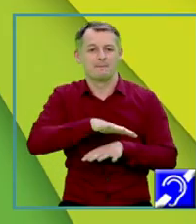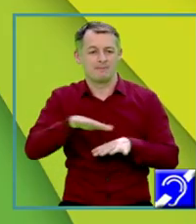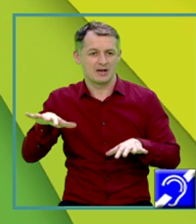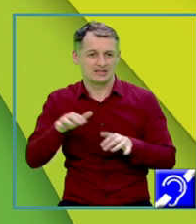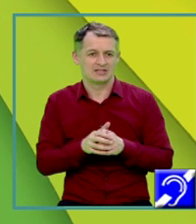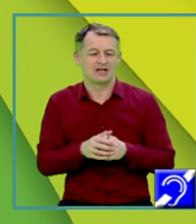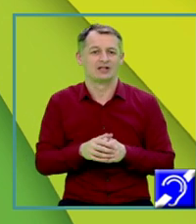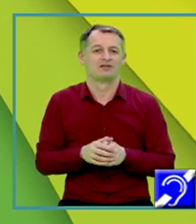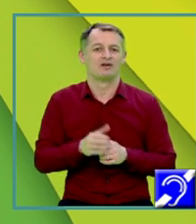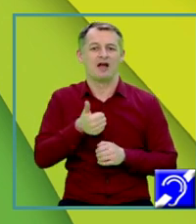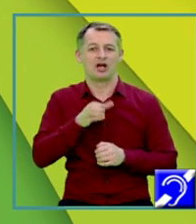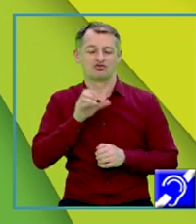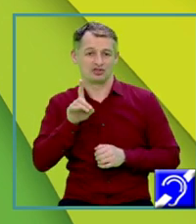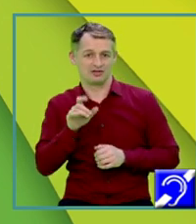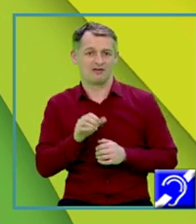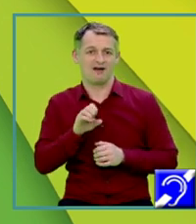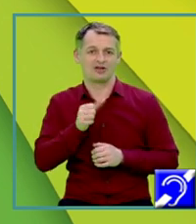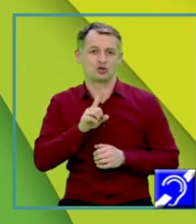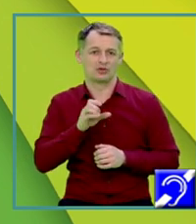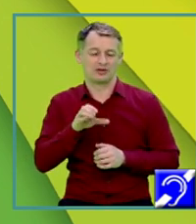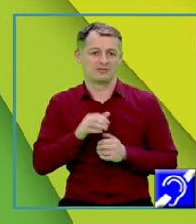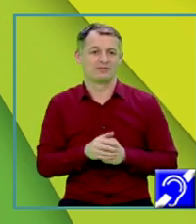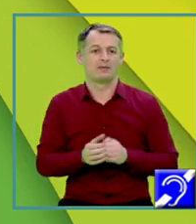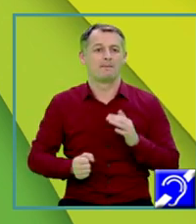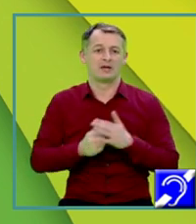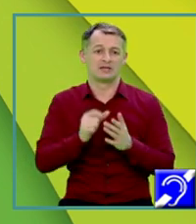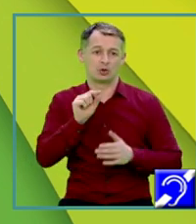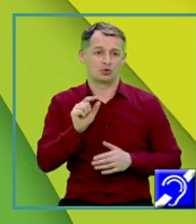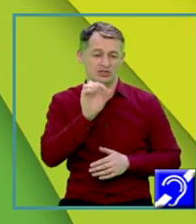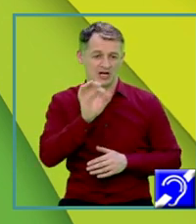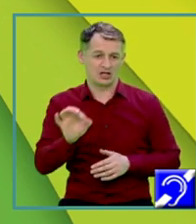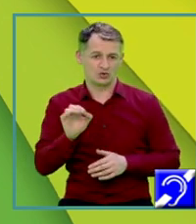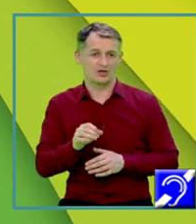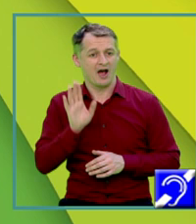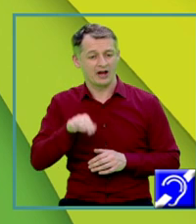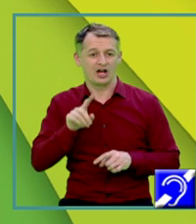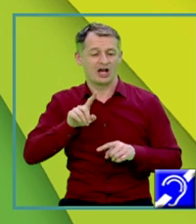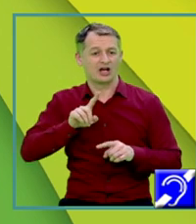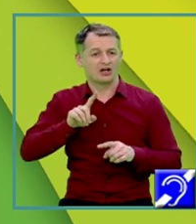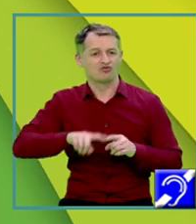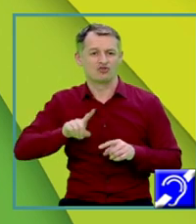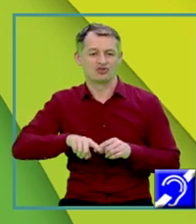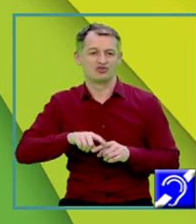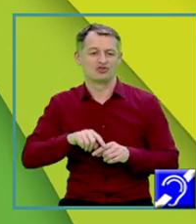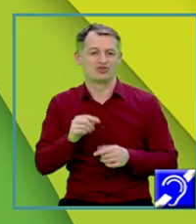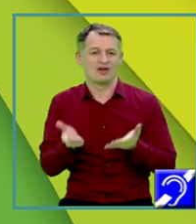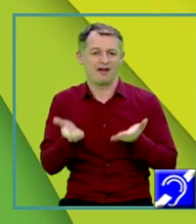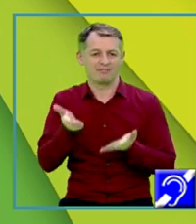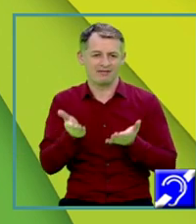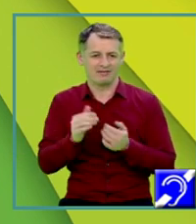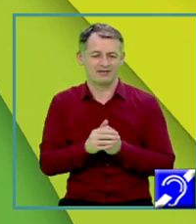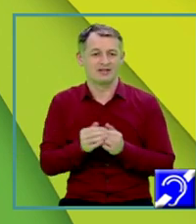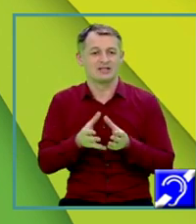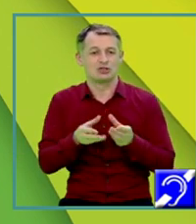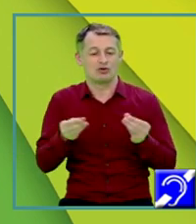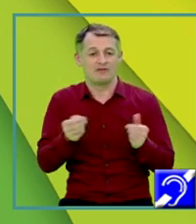de concentrație procentuală masică 20%, care conține aceeași cantitate de substanță dizolvată ca